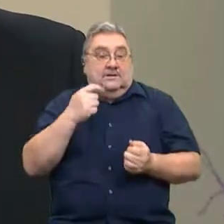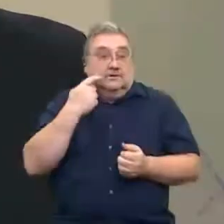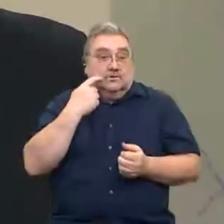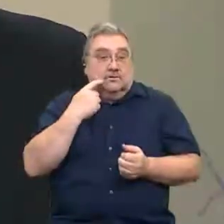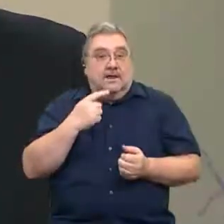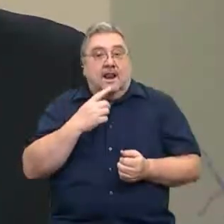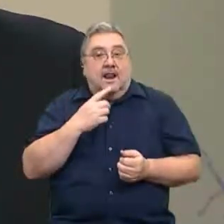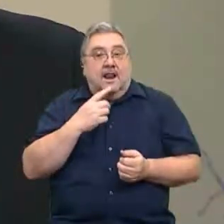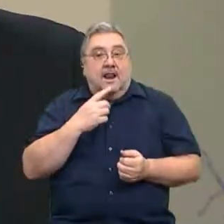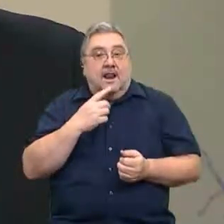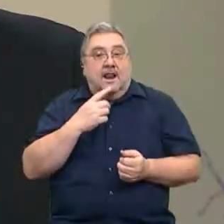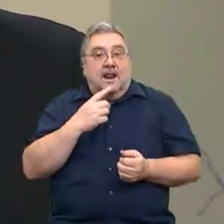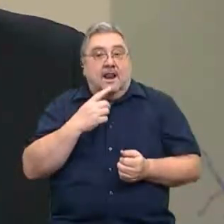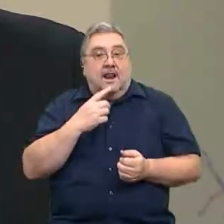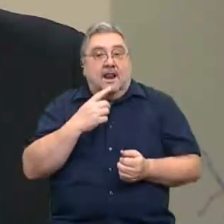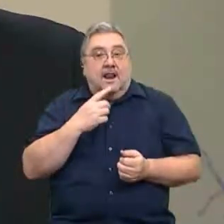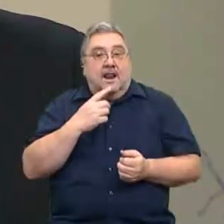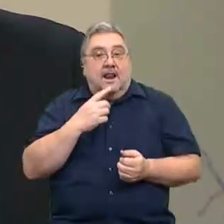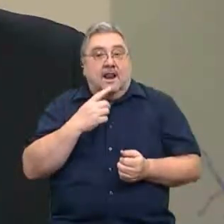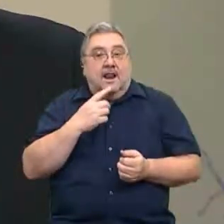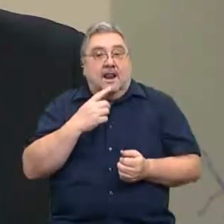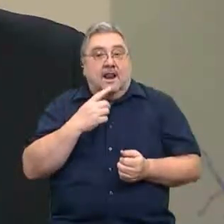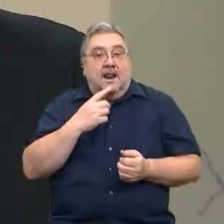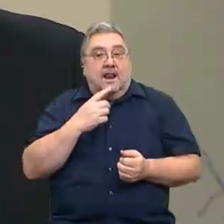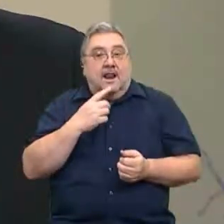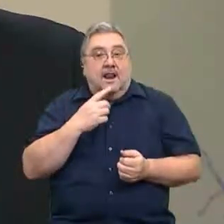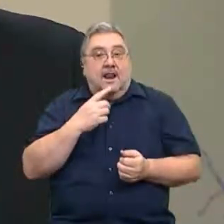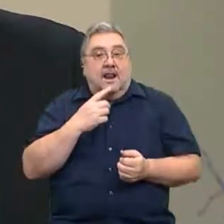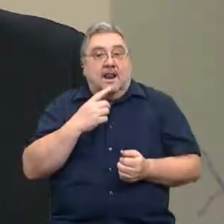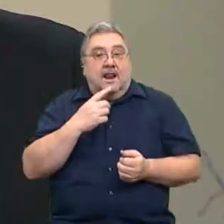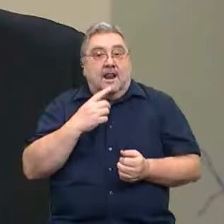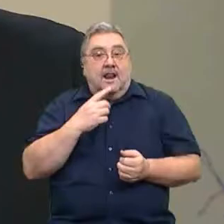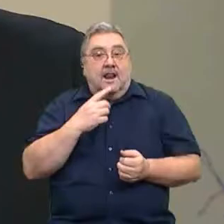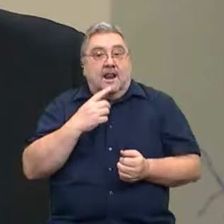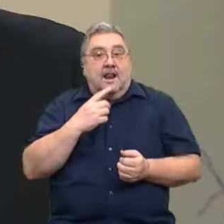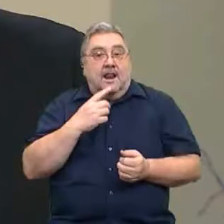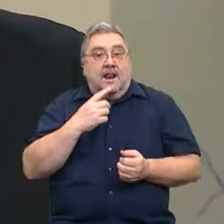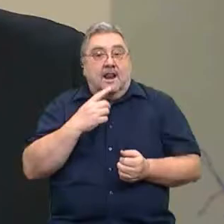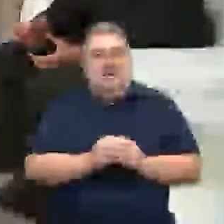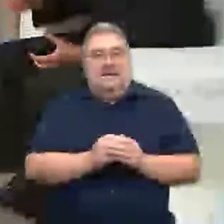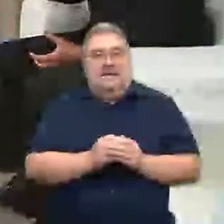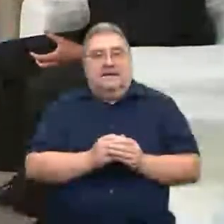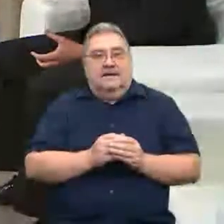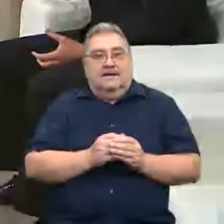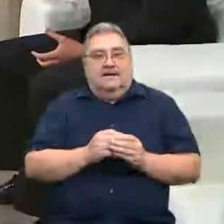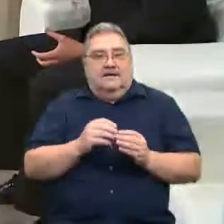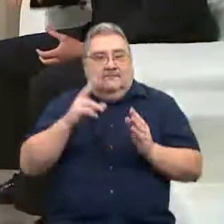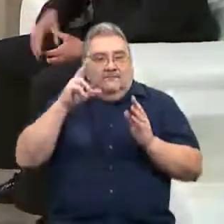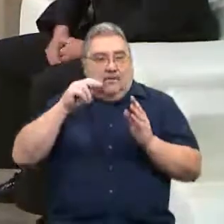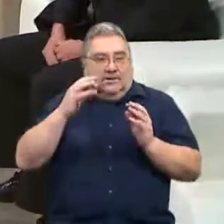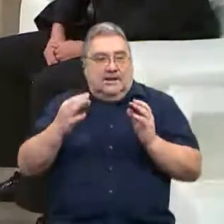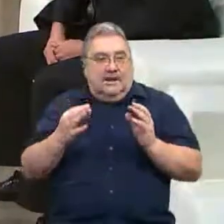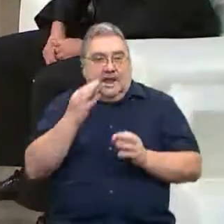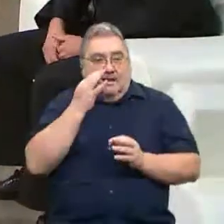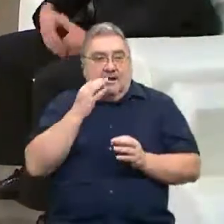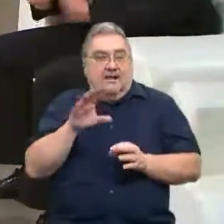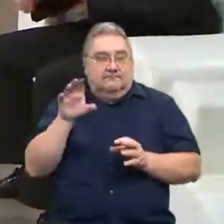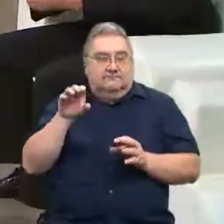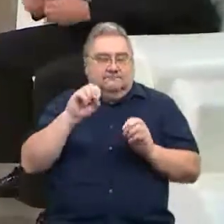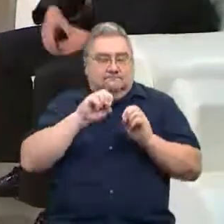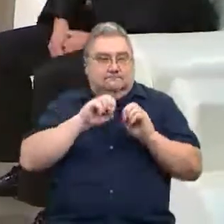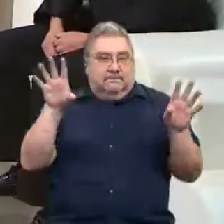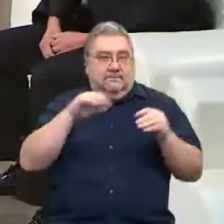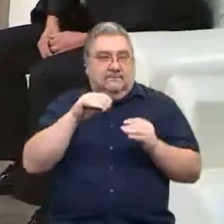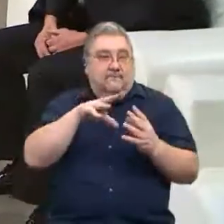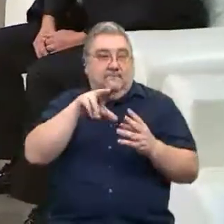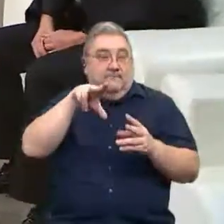situace, ale skutečně se vkládáme takové mini nebo intraorální skenery, kterým se nafotí situace v ústech a